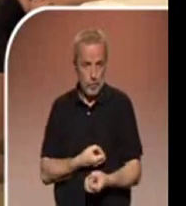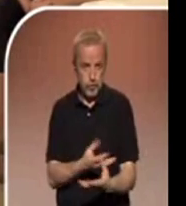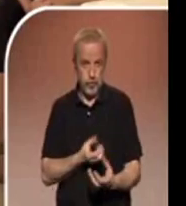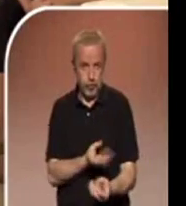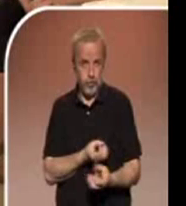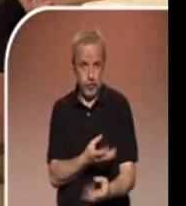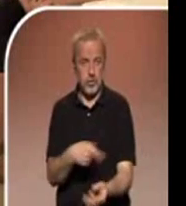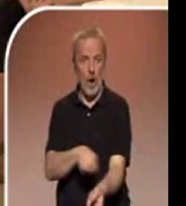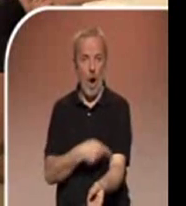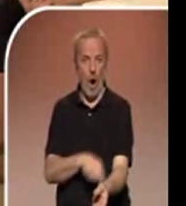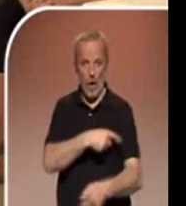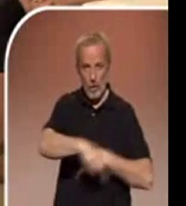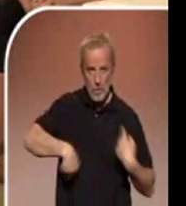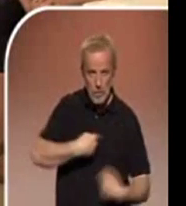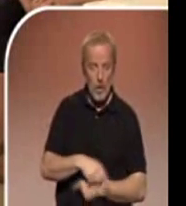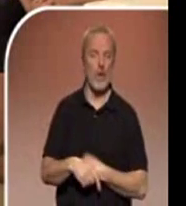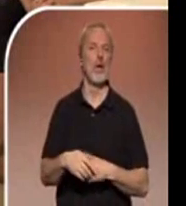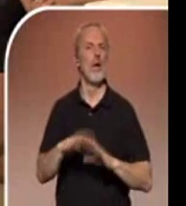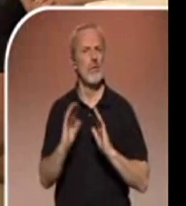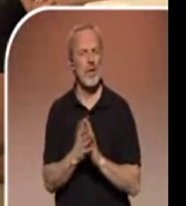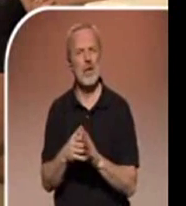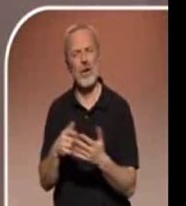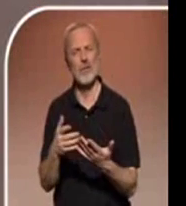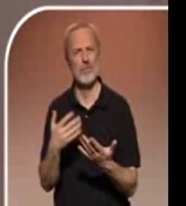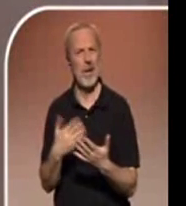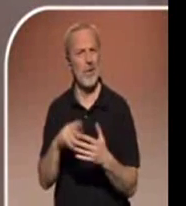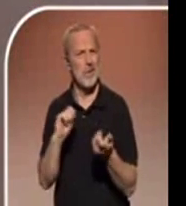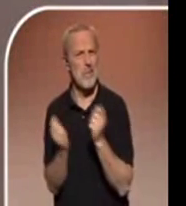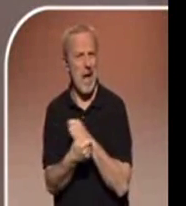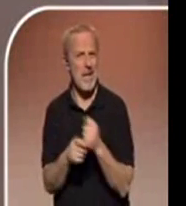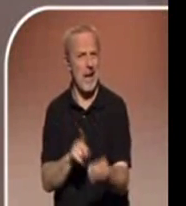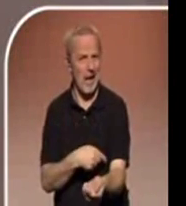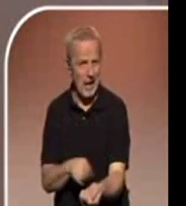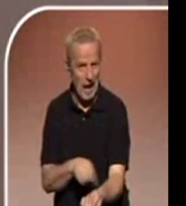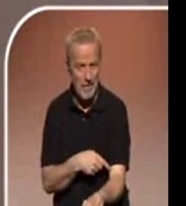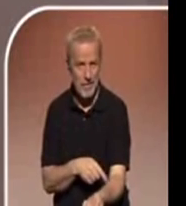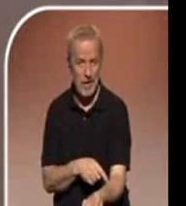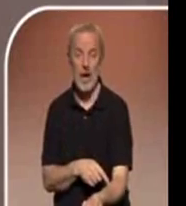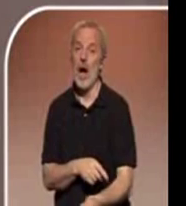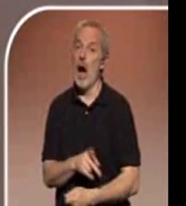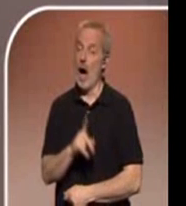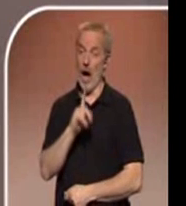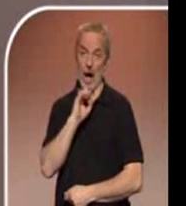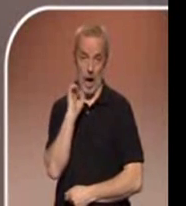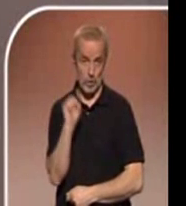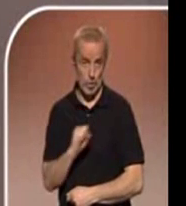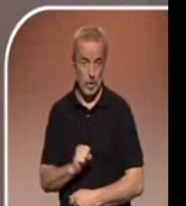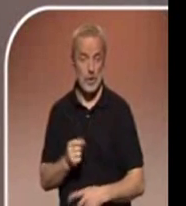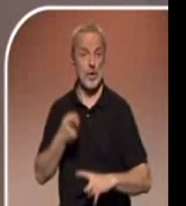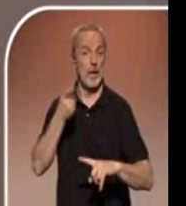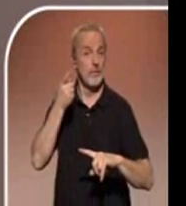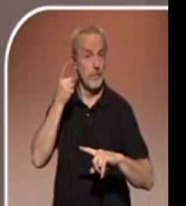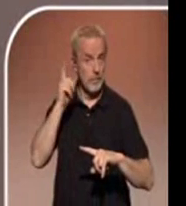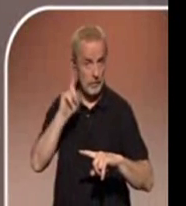změnám v tom krevním mechanismu, v tom srážení, a takovými komplexními mechanismy skutečně